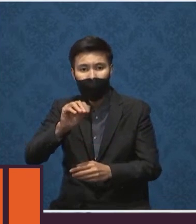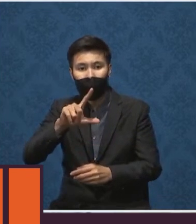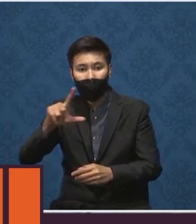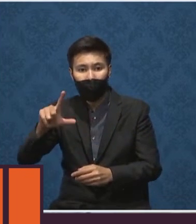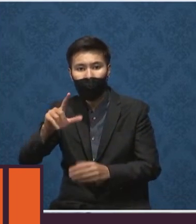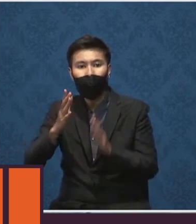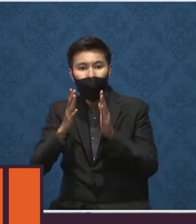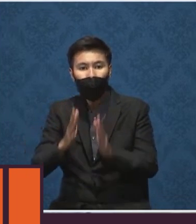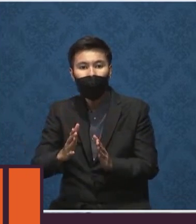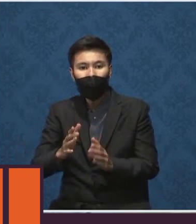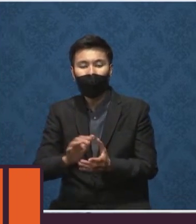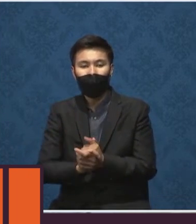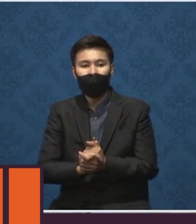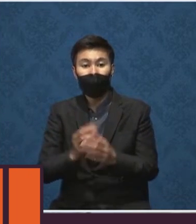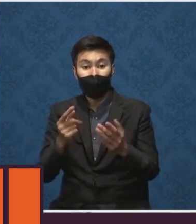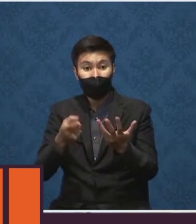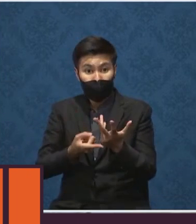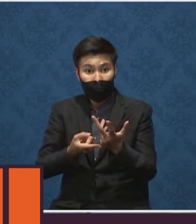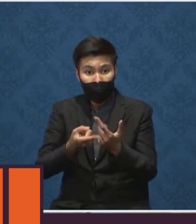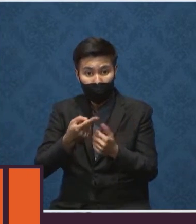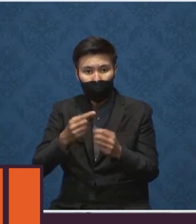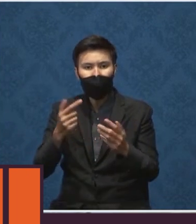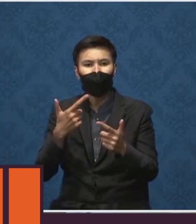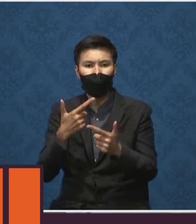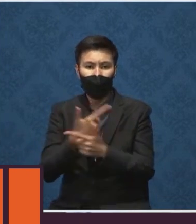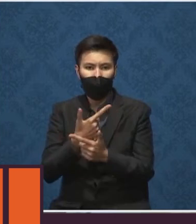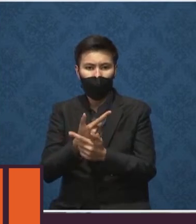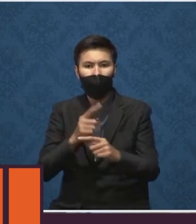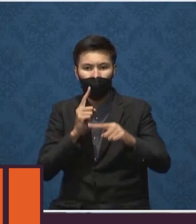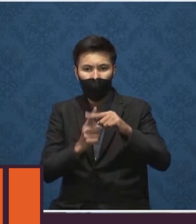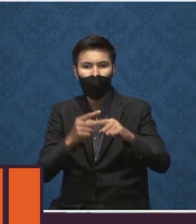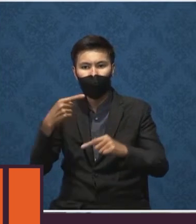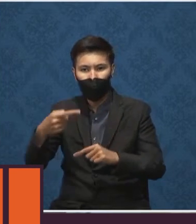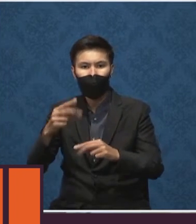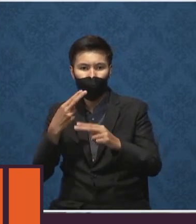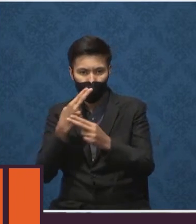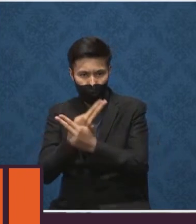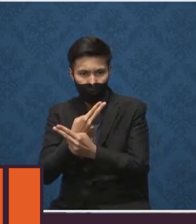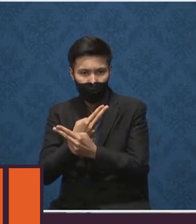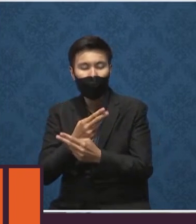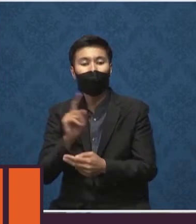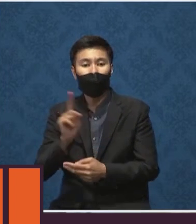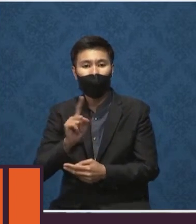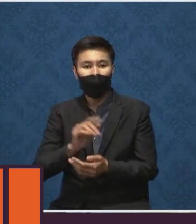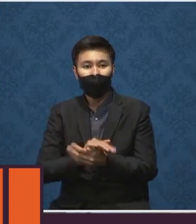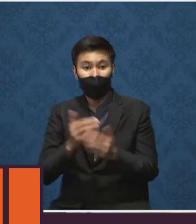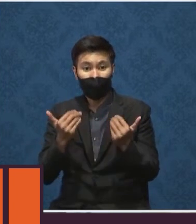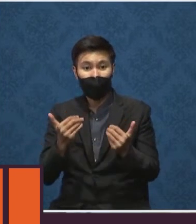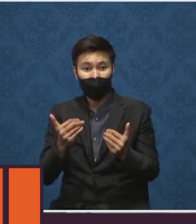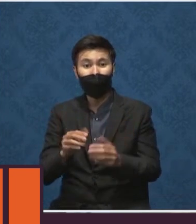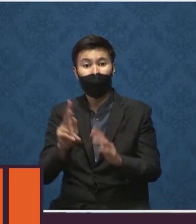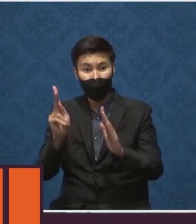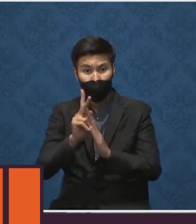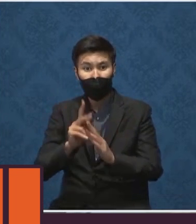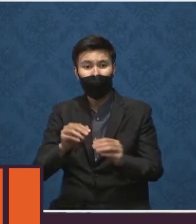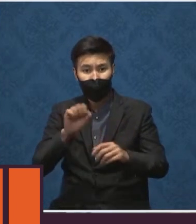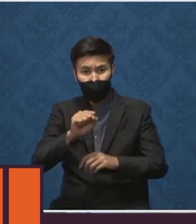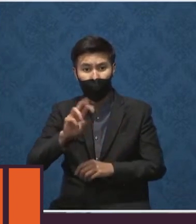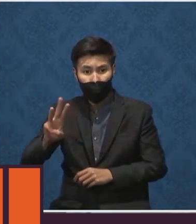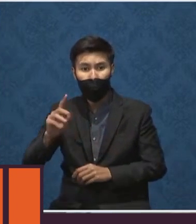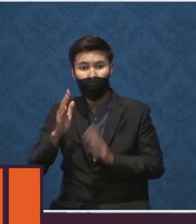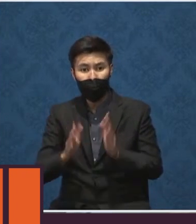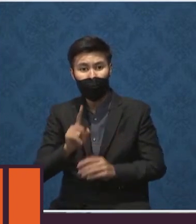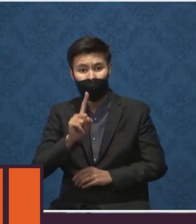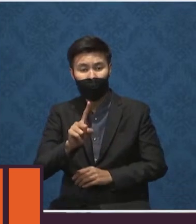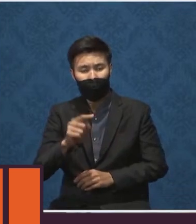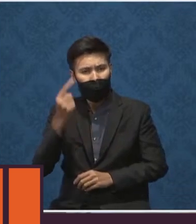ถ้ประทครััวเลขไม่เคยโหกใครและก็โดยนวักรรขกบูกรบคณหาเรากไดคำตอบวierปัจุบันทำใหสอวอร 1 คนมีอำนาในก